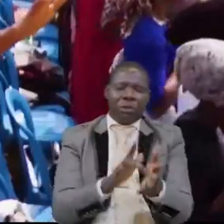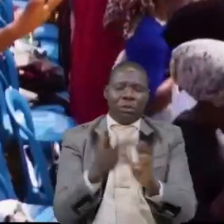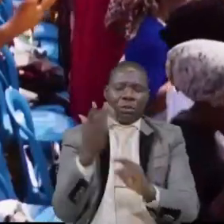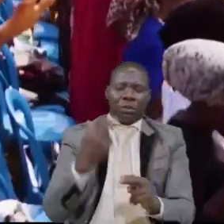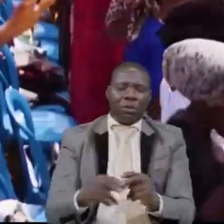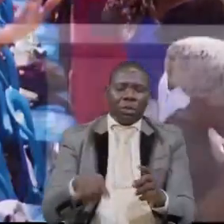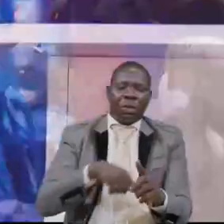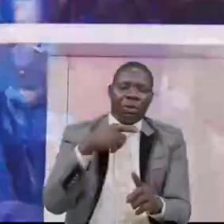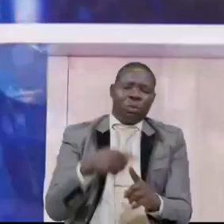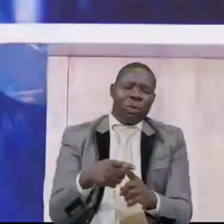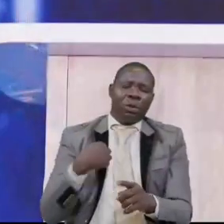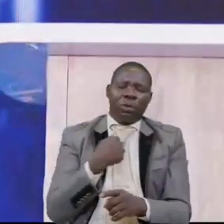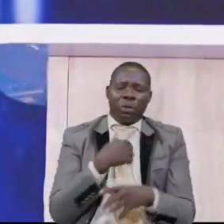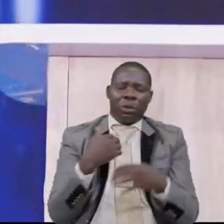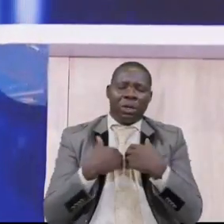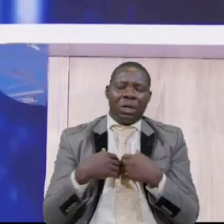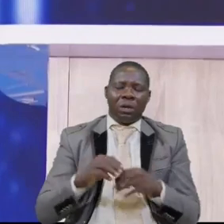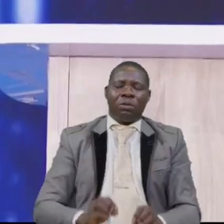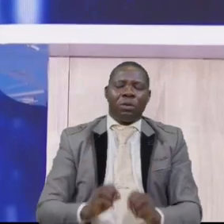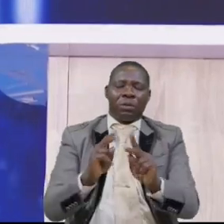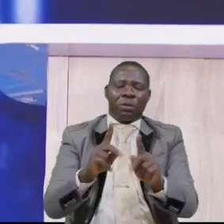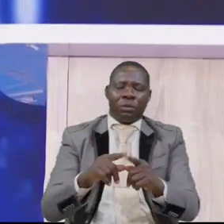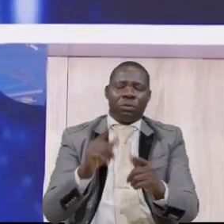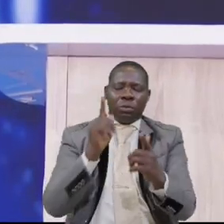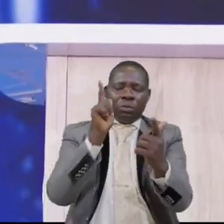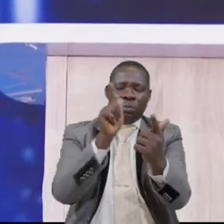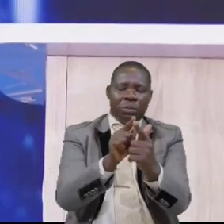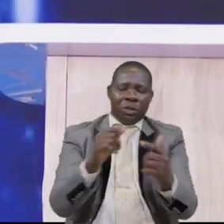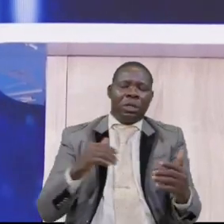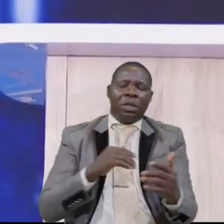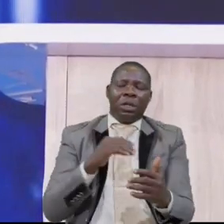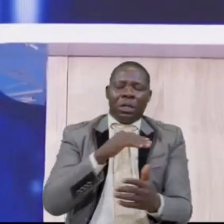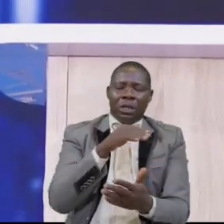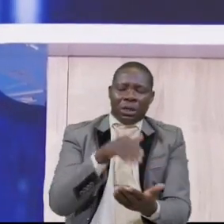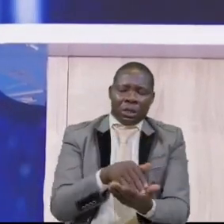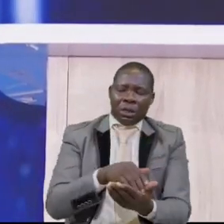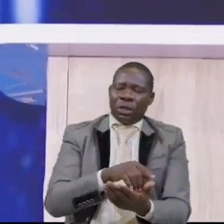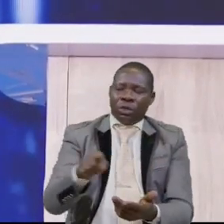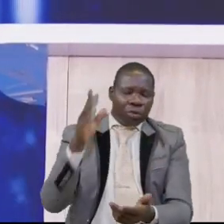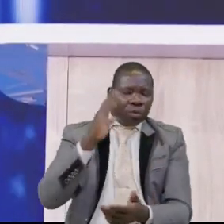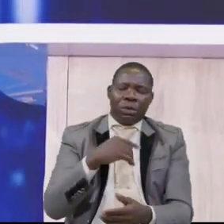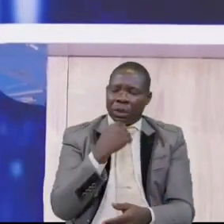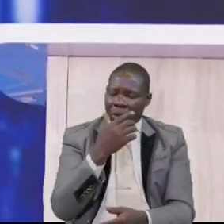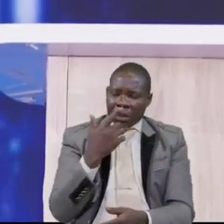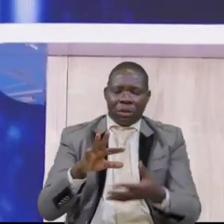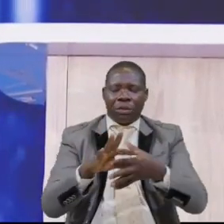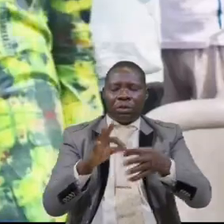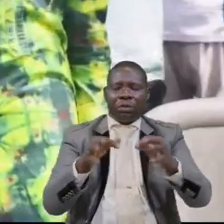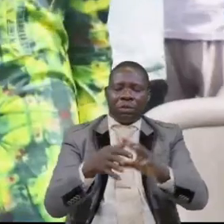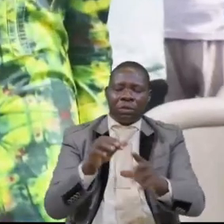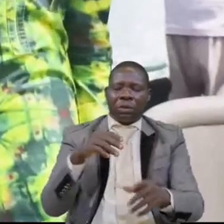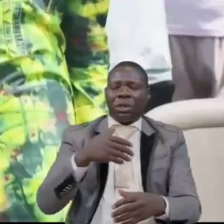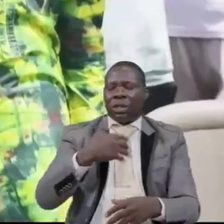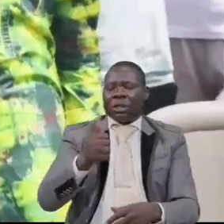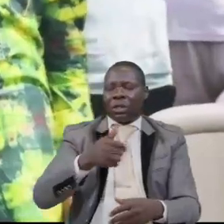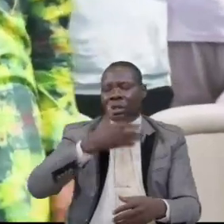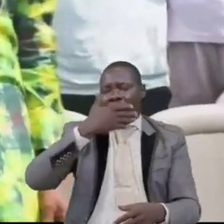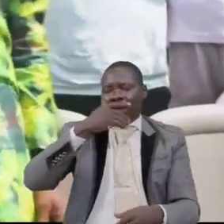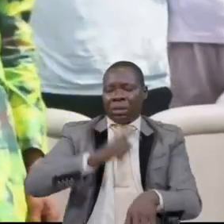Et quand nous aurons la chance de nous rencontrer encore, vous raconterez l'histoire 10 fois